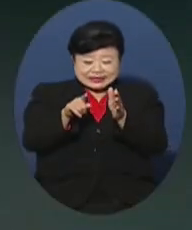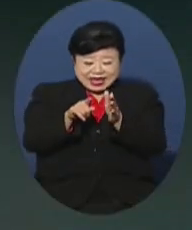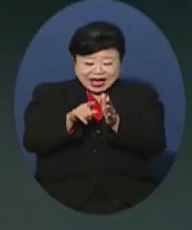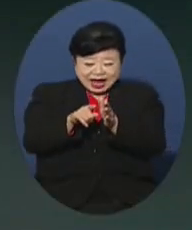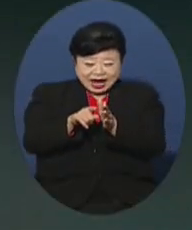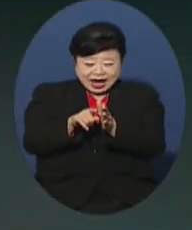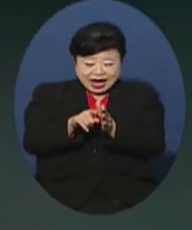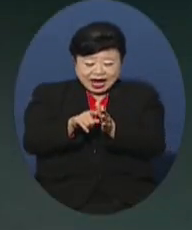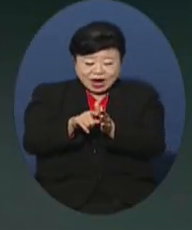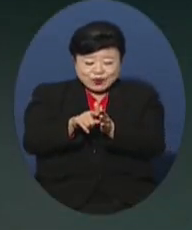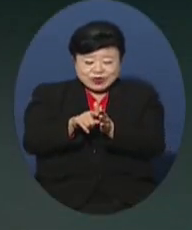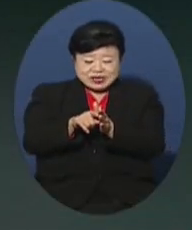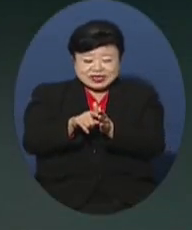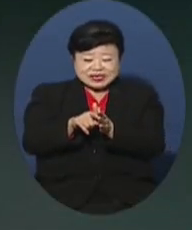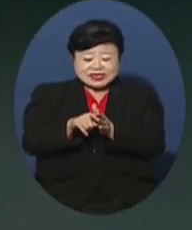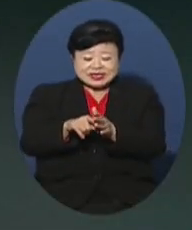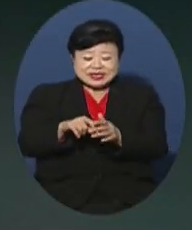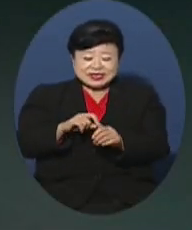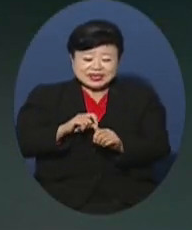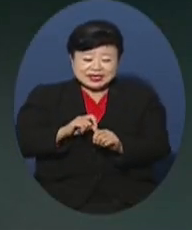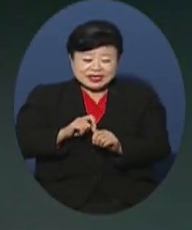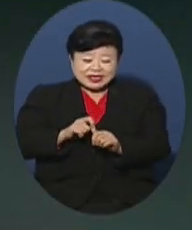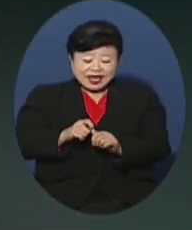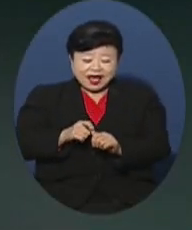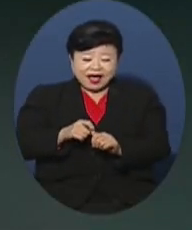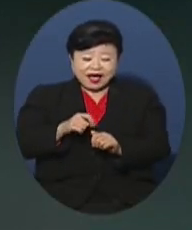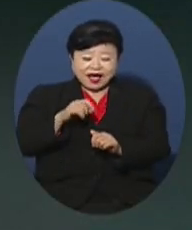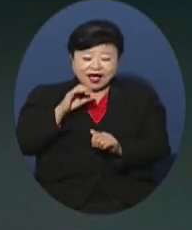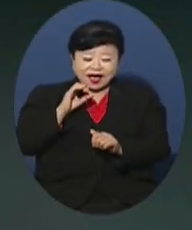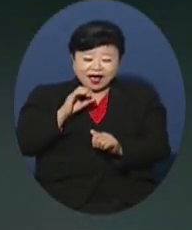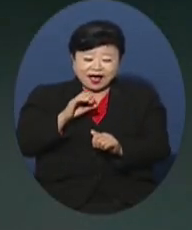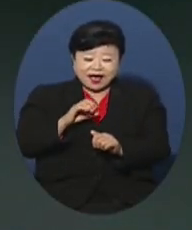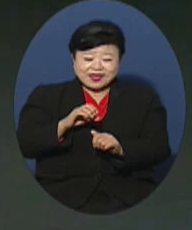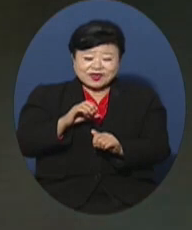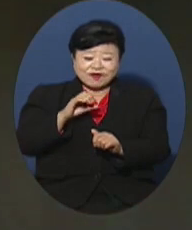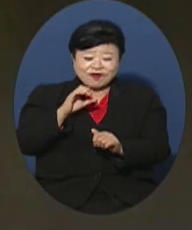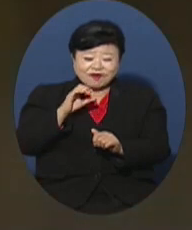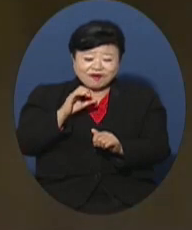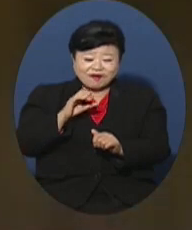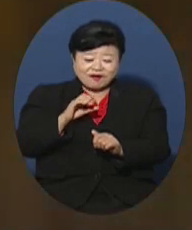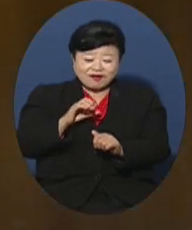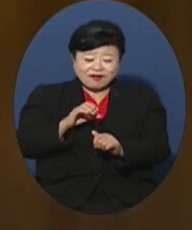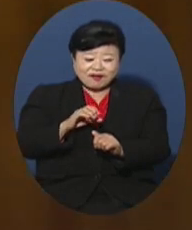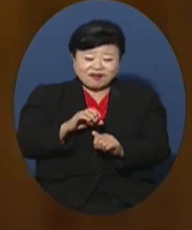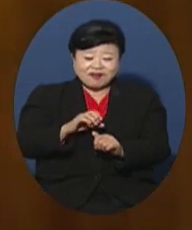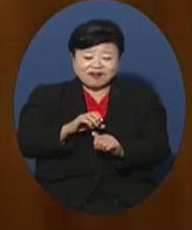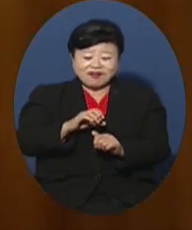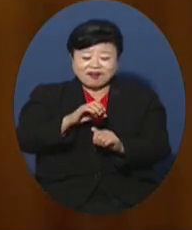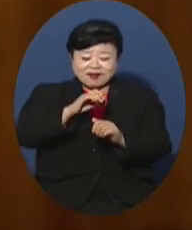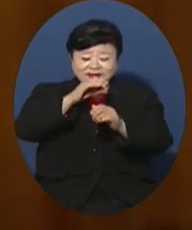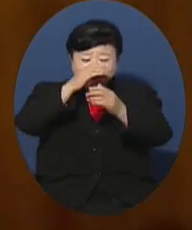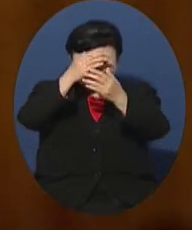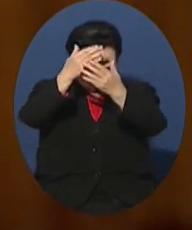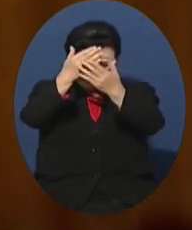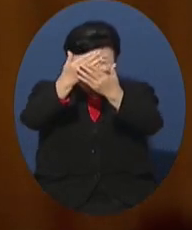이는 날 위하여